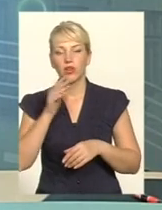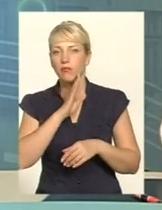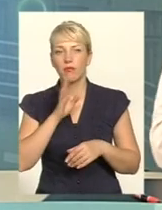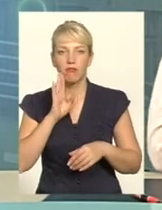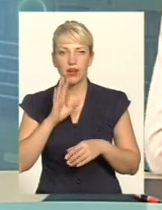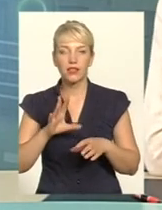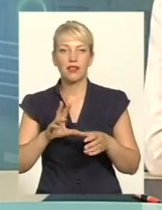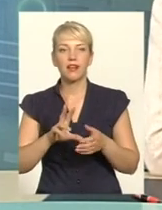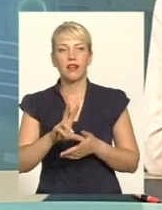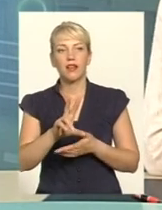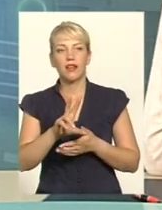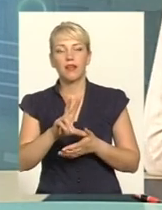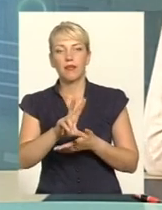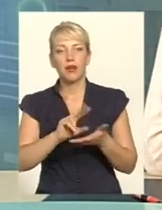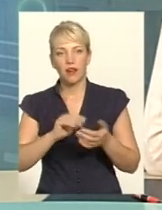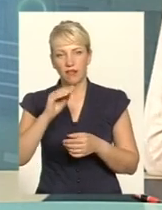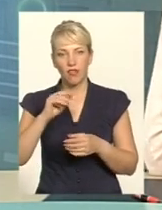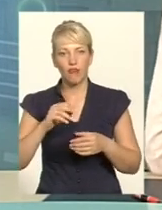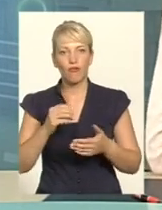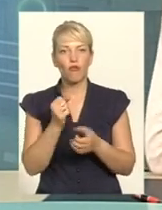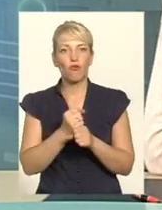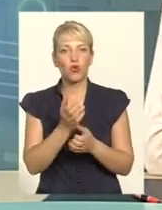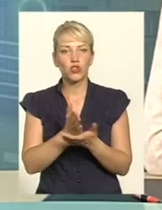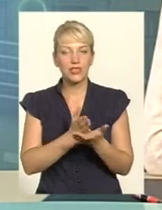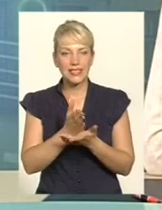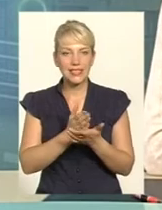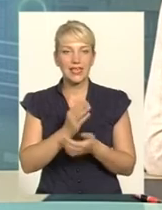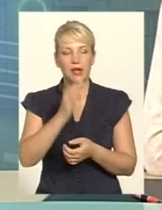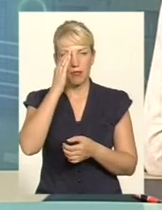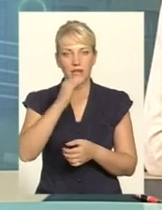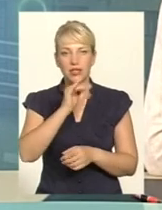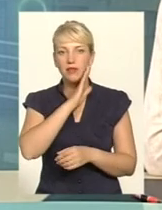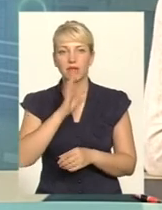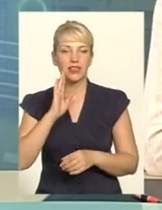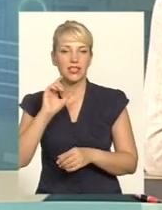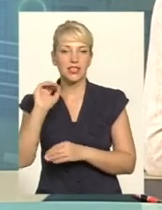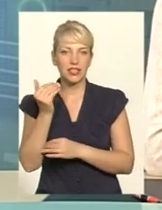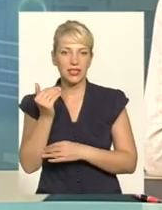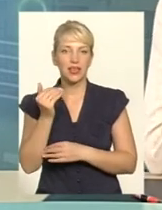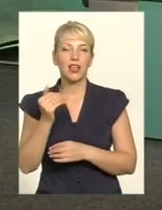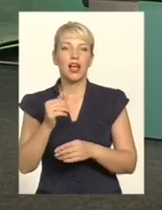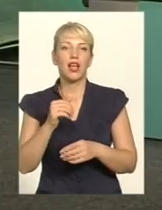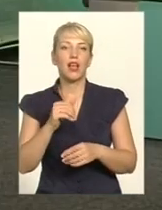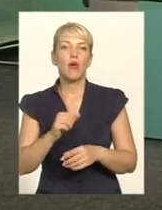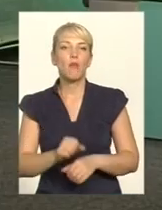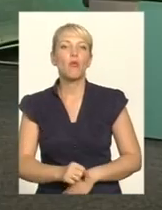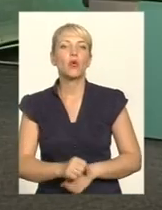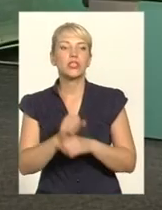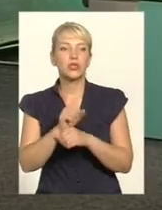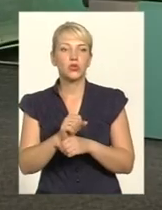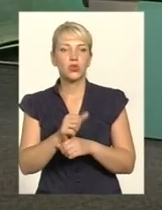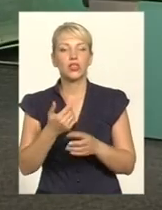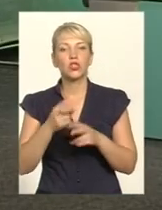функції і батька, і мами на себе, дитина протестує, і шукає в татою. Там тато був